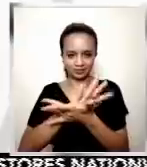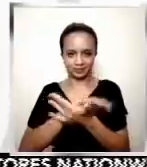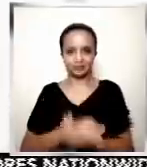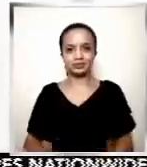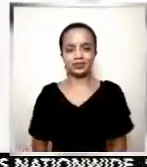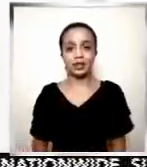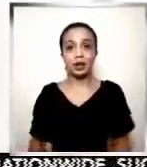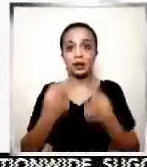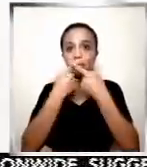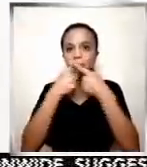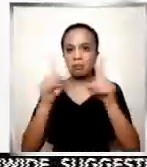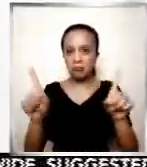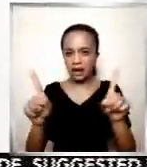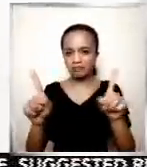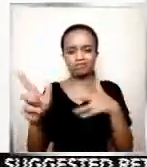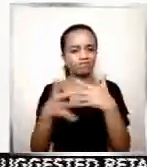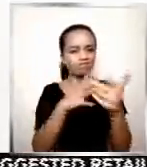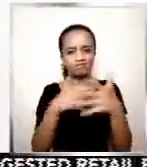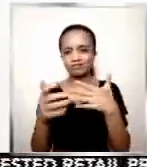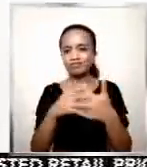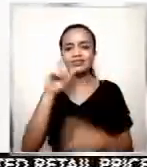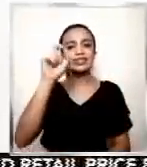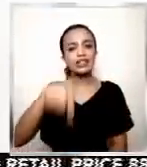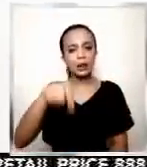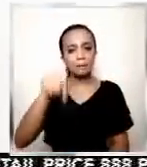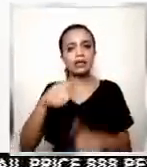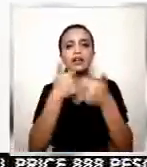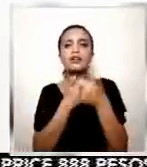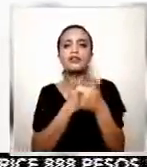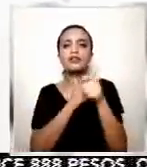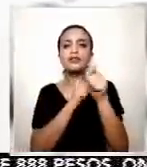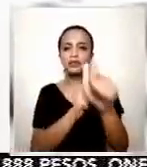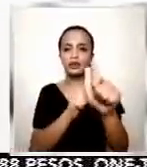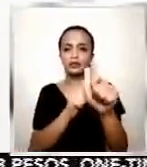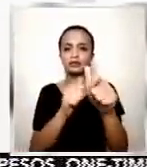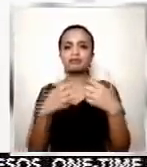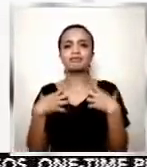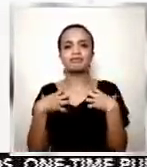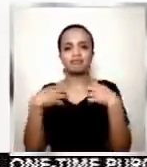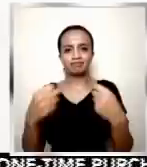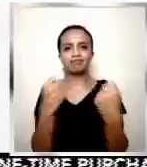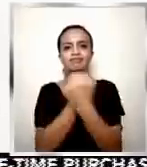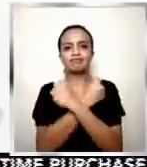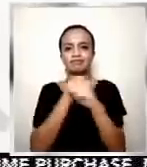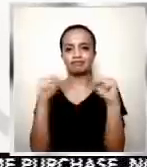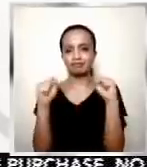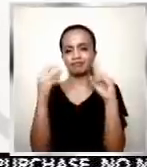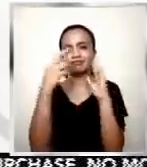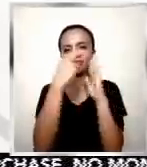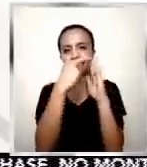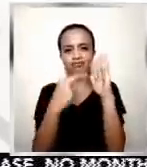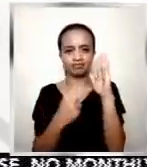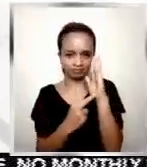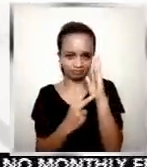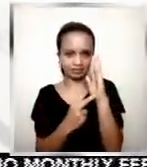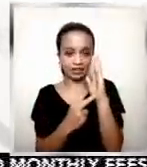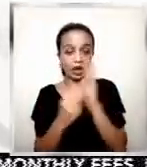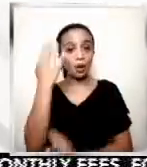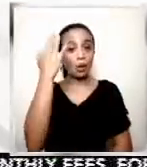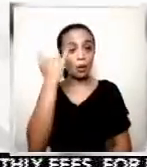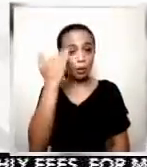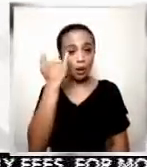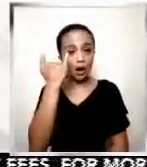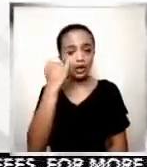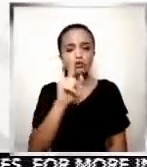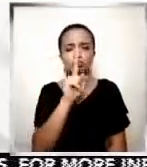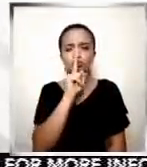pa man, dapat daw sundin pa rin ang mga minimum health and safety protocols para makasiguro.